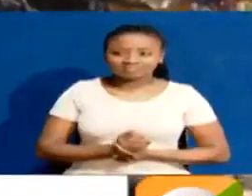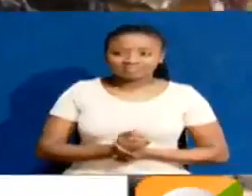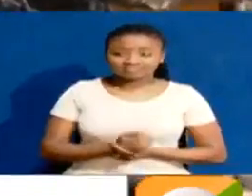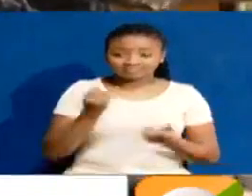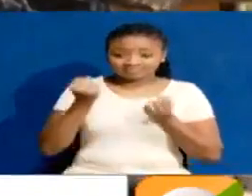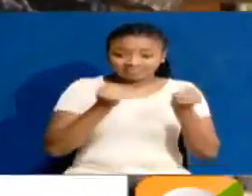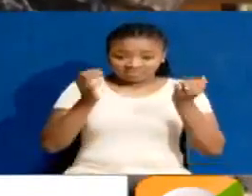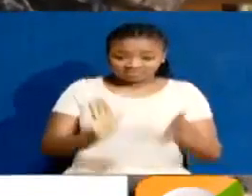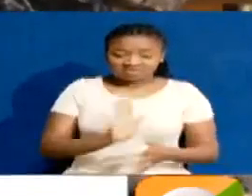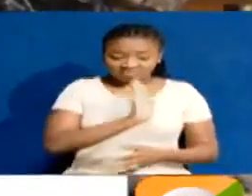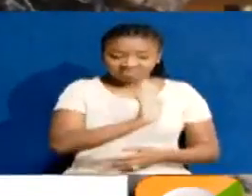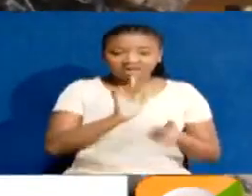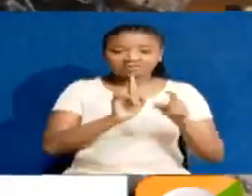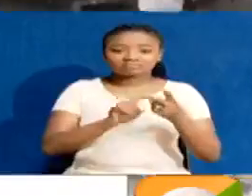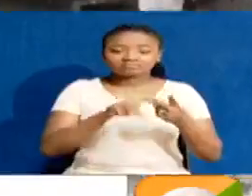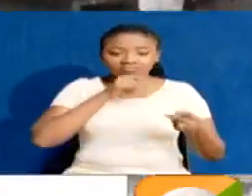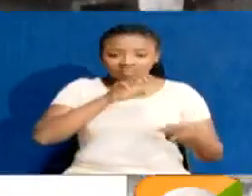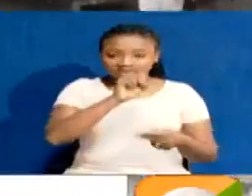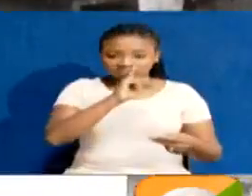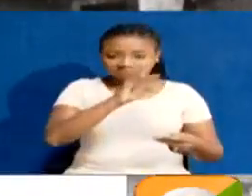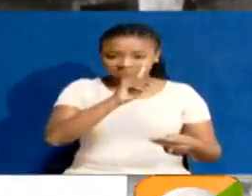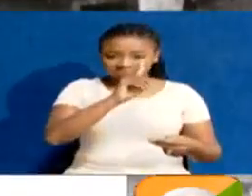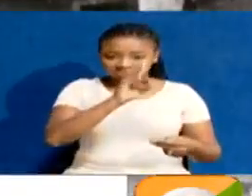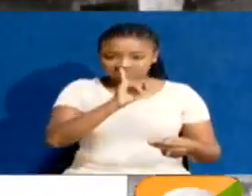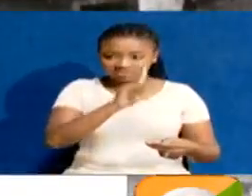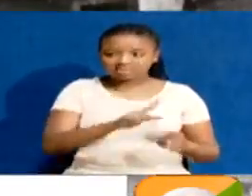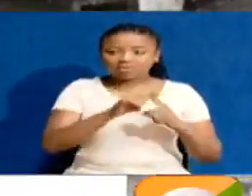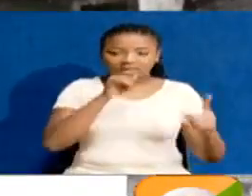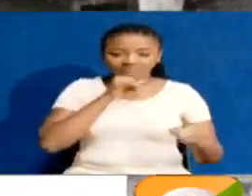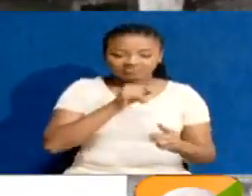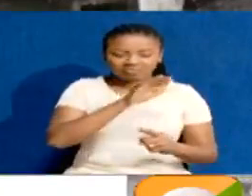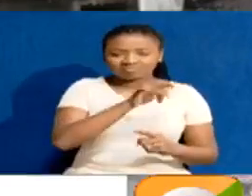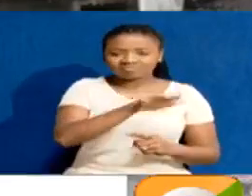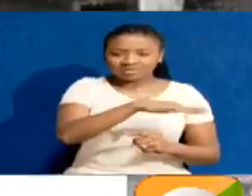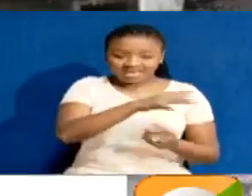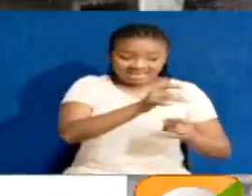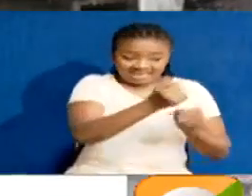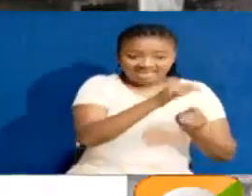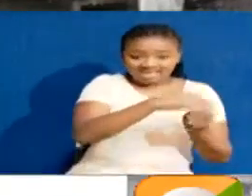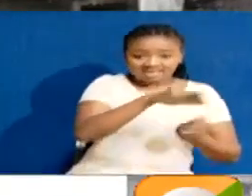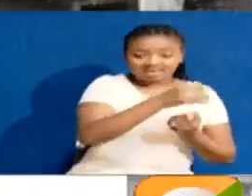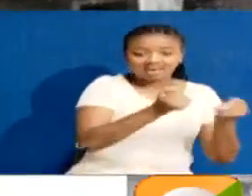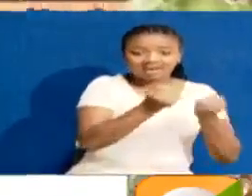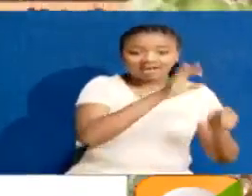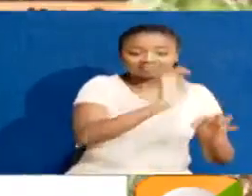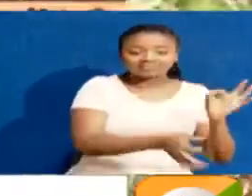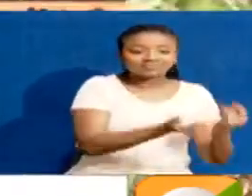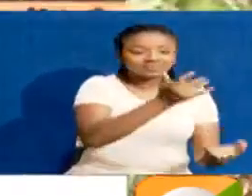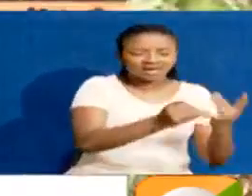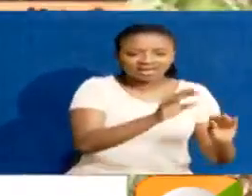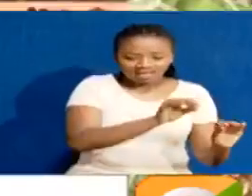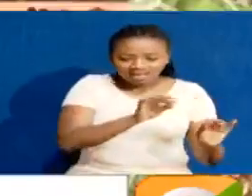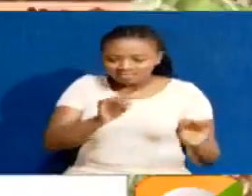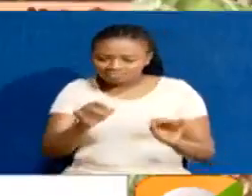Dereva wa gari hili pamoja na marehemu Sidik Sumbra waliuawa mita chache kutoka mahala gari hili lilipochomwa, huku ajenti waliambatana